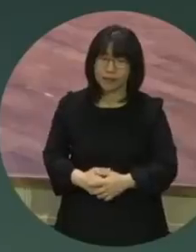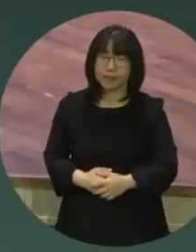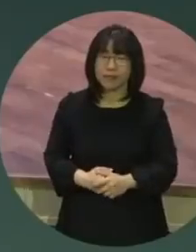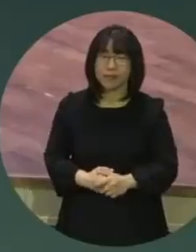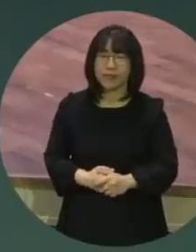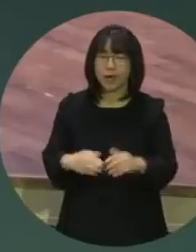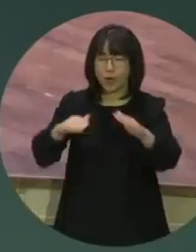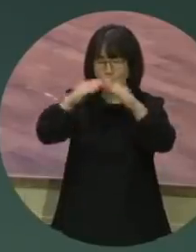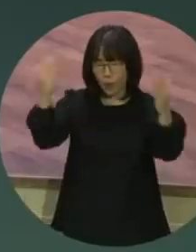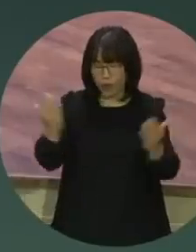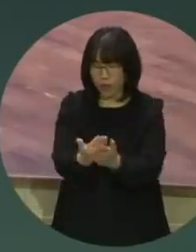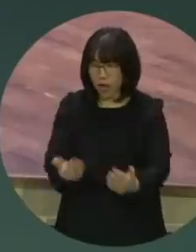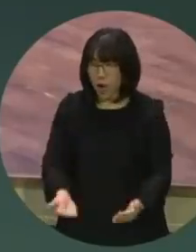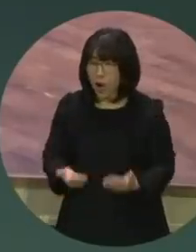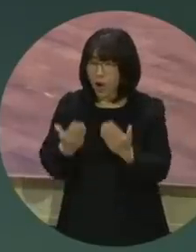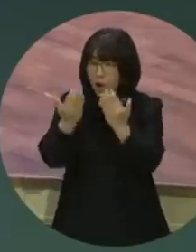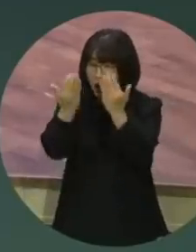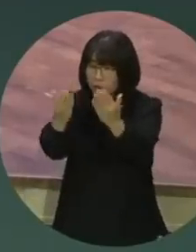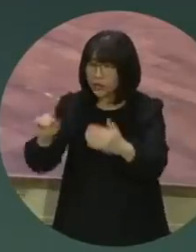절대 헌신이 뭐냐?